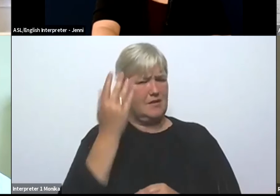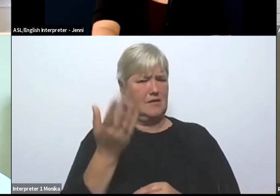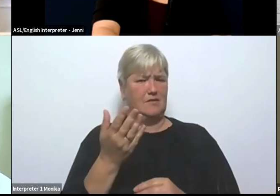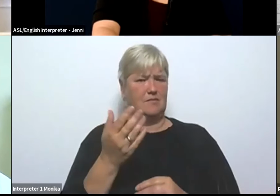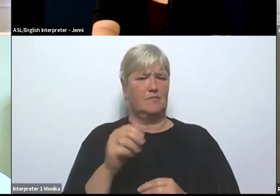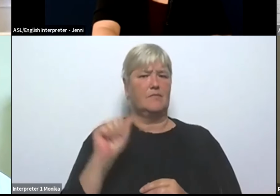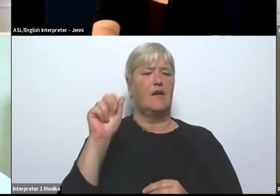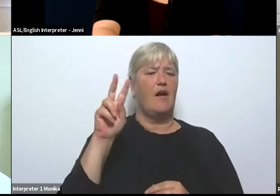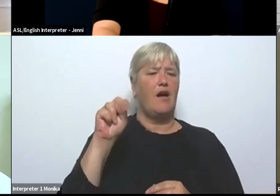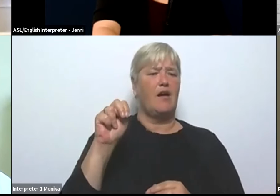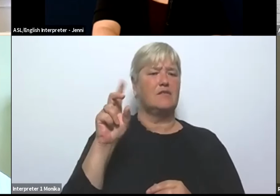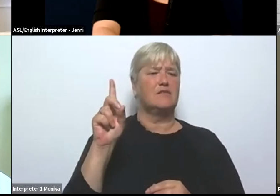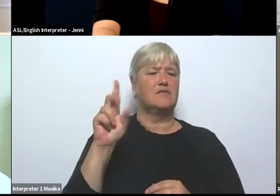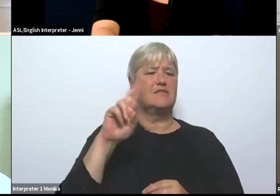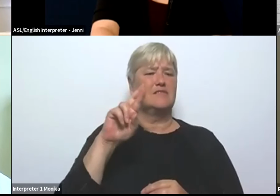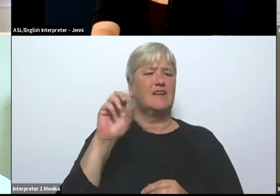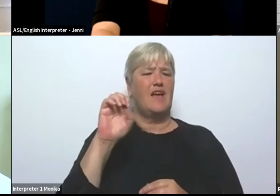gesagt hat.